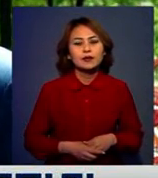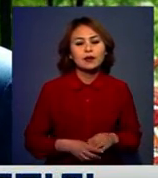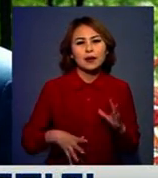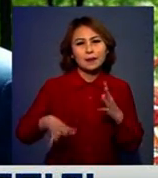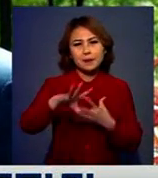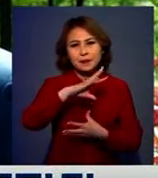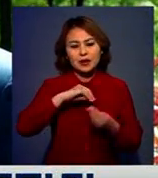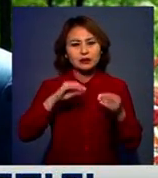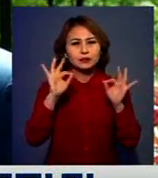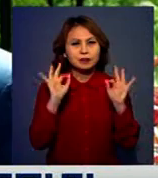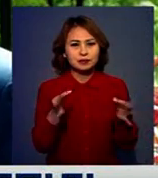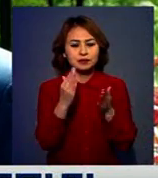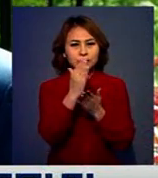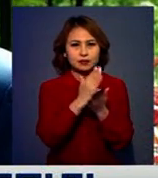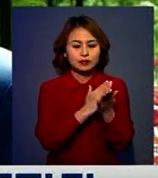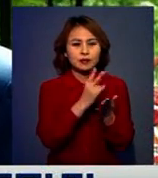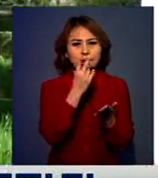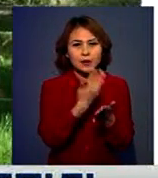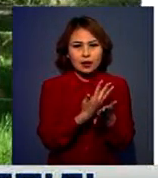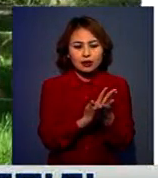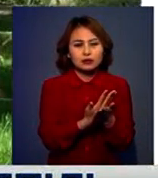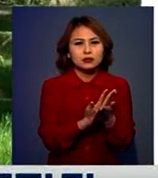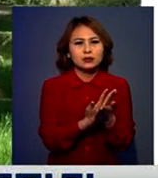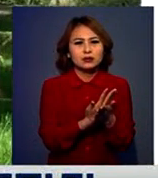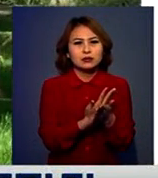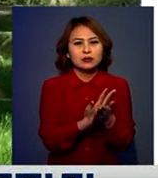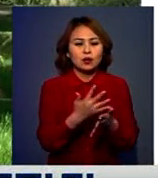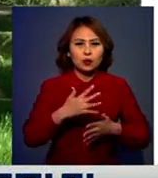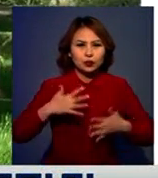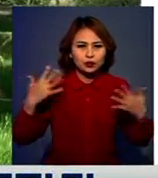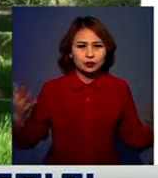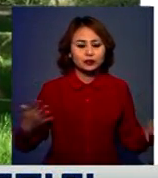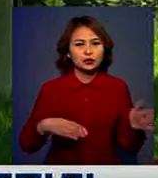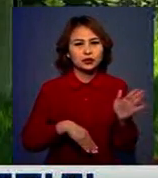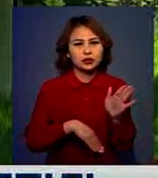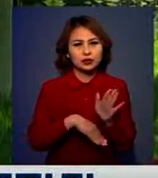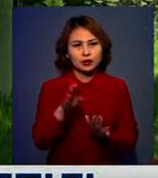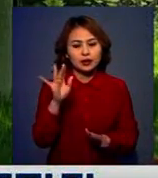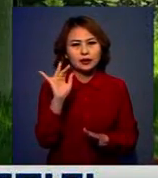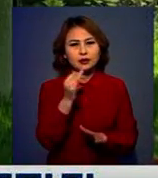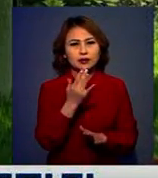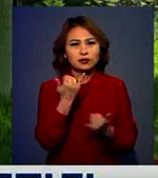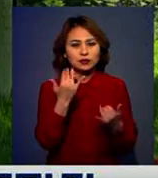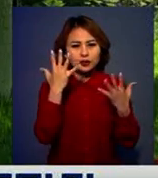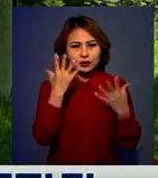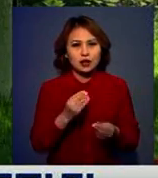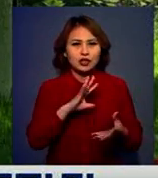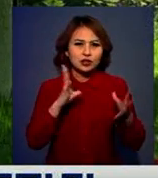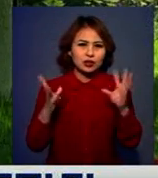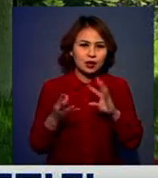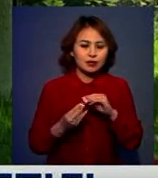барлық бағыт-бағдарды айқындап алатын үлкен қадам деуге болады. Бүгінгі жағдайда жалпы